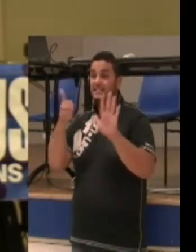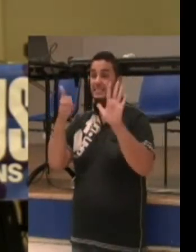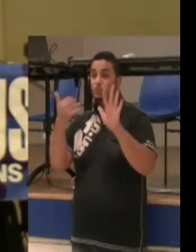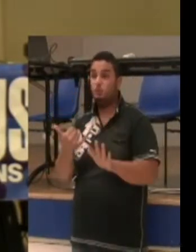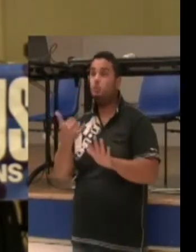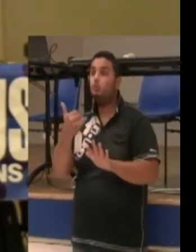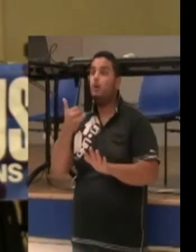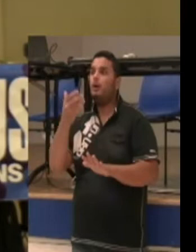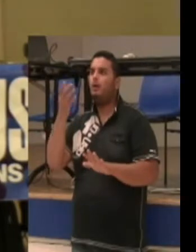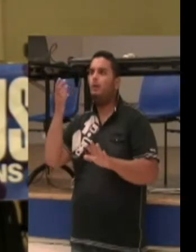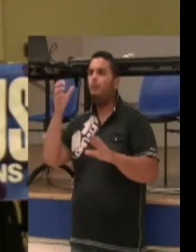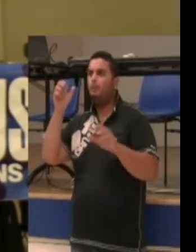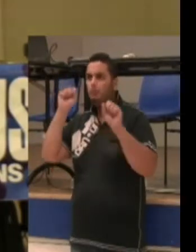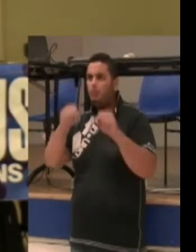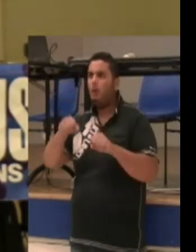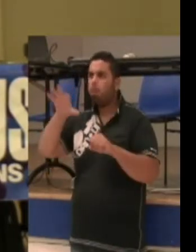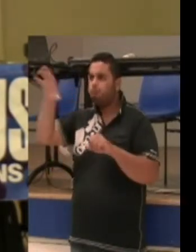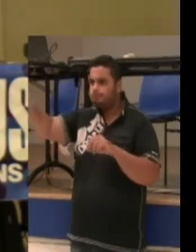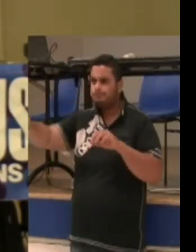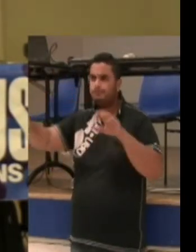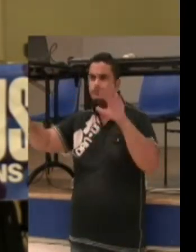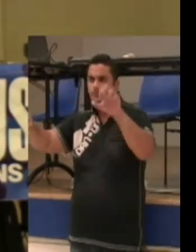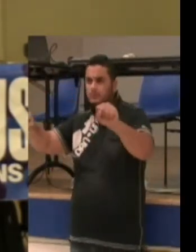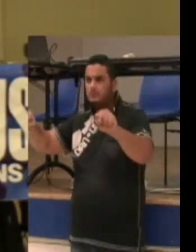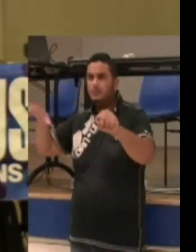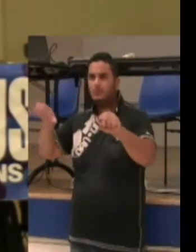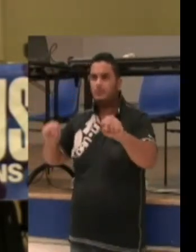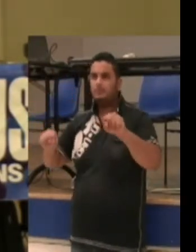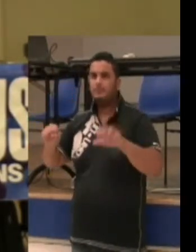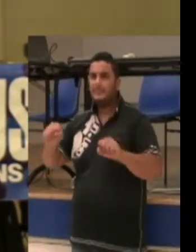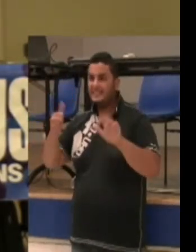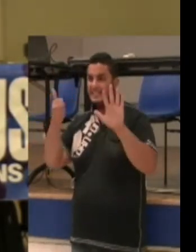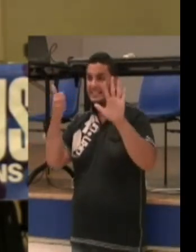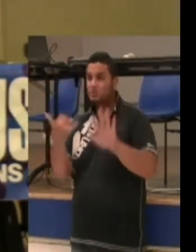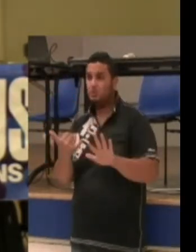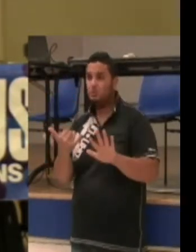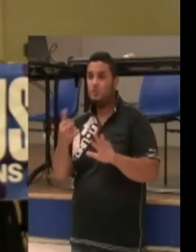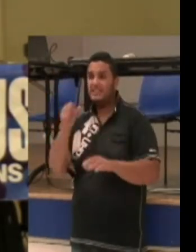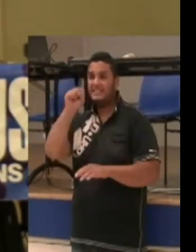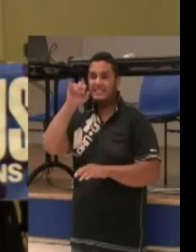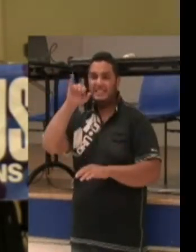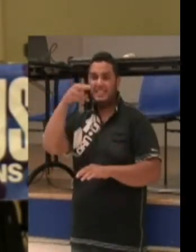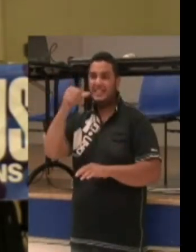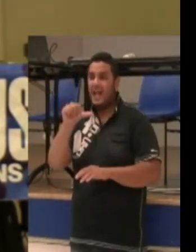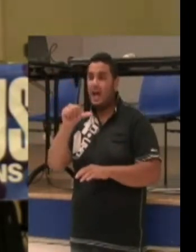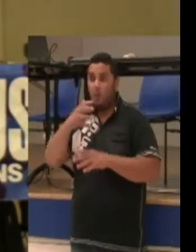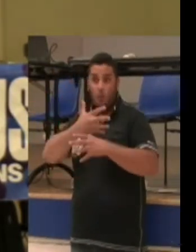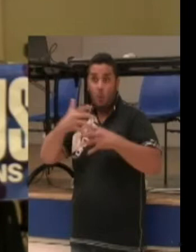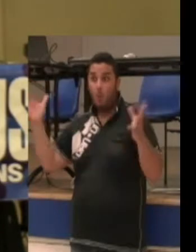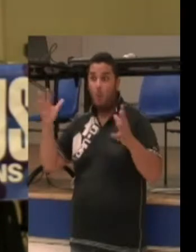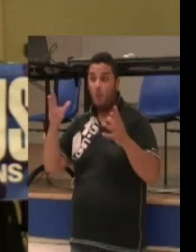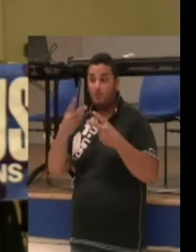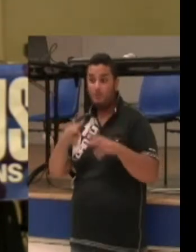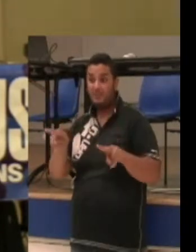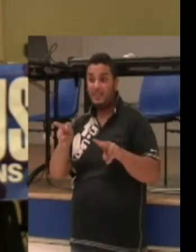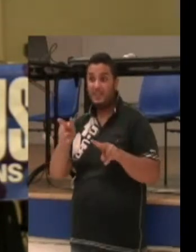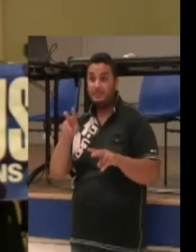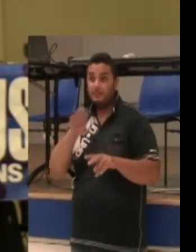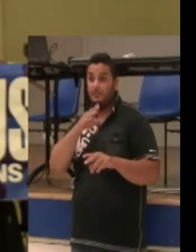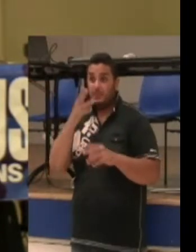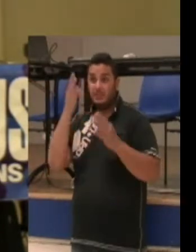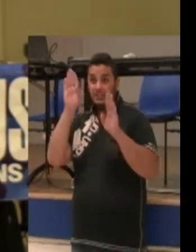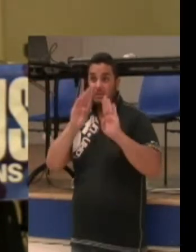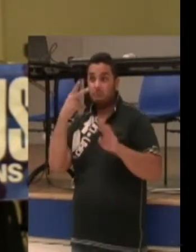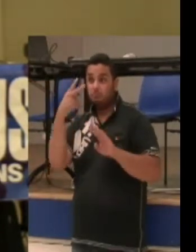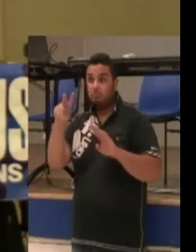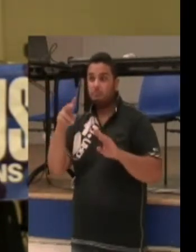6 jours, ils ont pris un territoire, le Sinaï, c'est immense, je ne sais pas combien ça représente, mais je crois que c'est 500